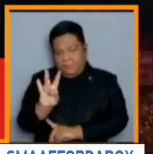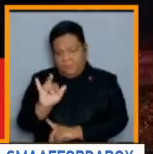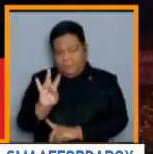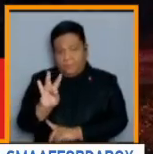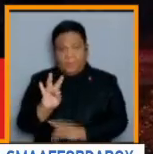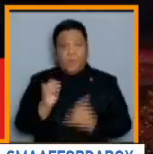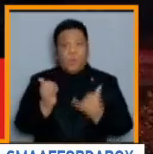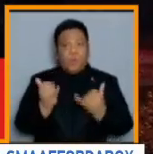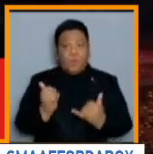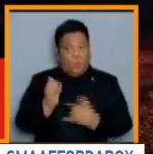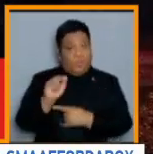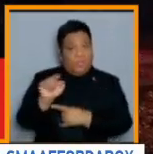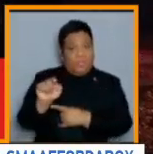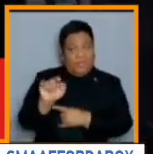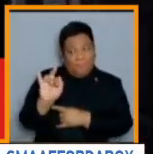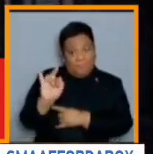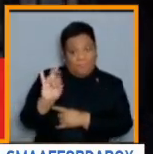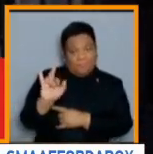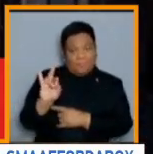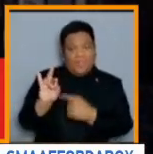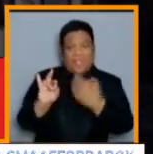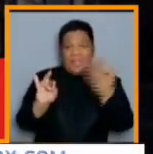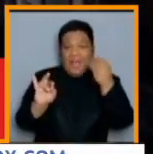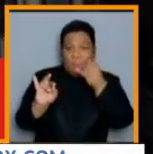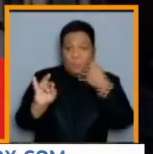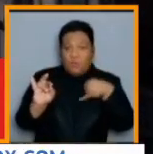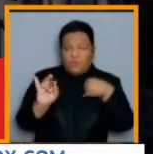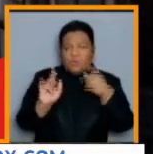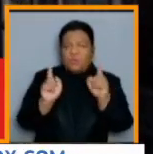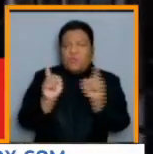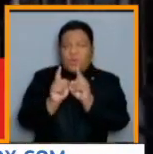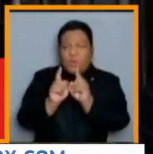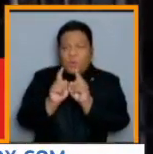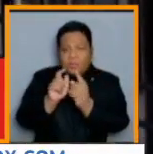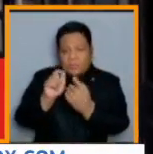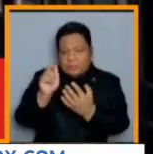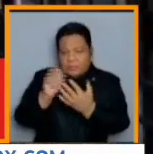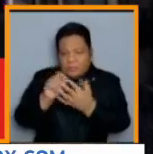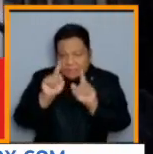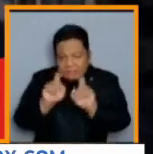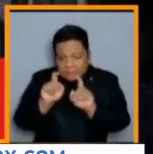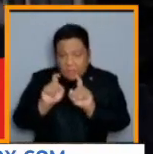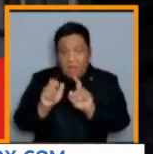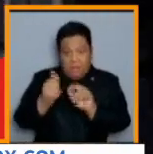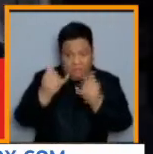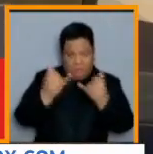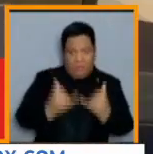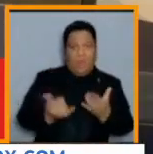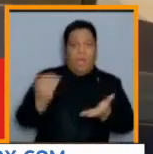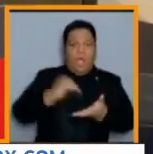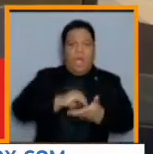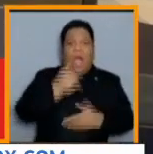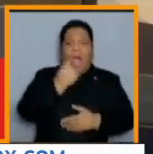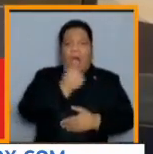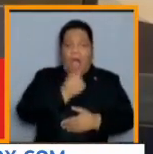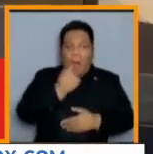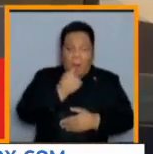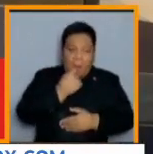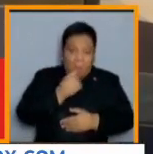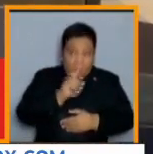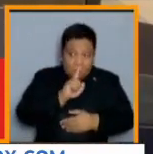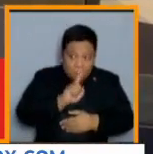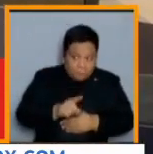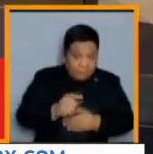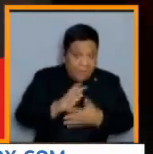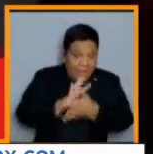kawani sa RT-PCR test para makumpirma kung COVID-19 nga ba ang tumama sa kanila. Nangangamba tuloy ang